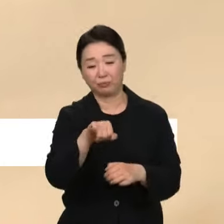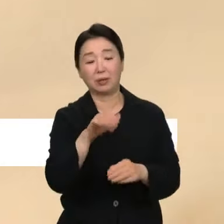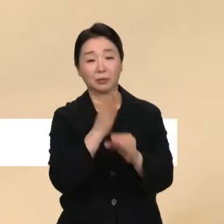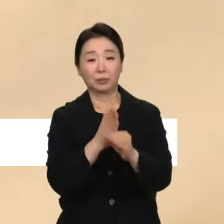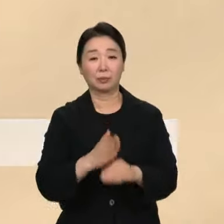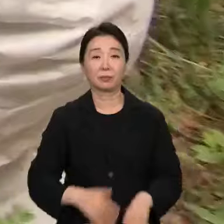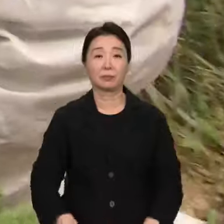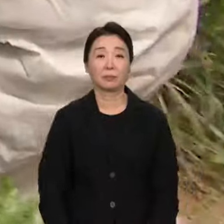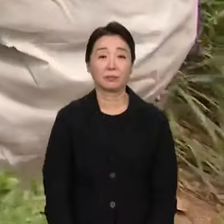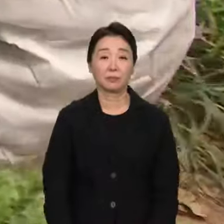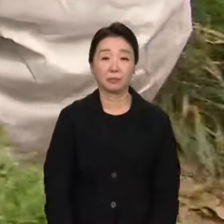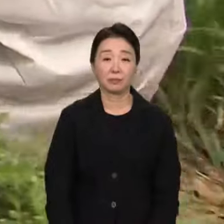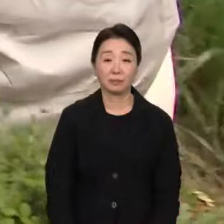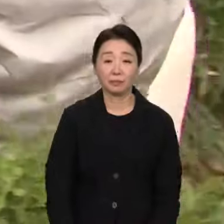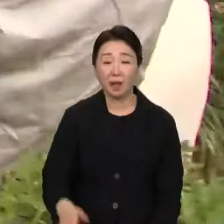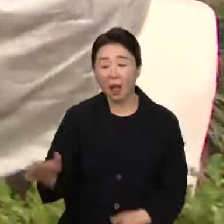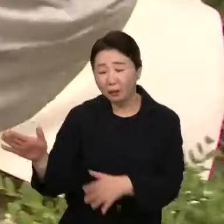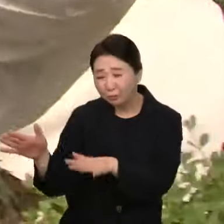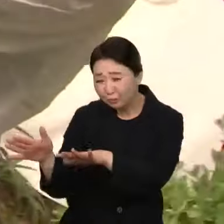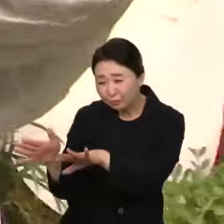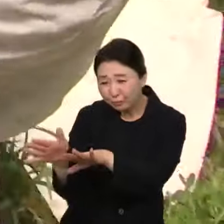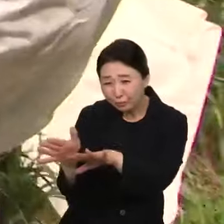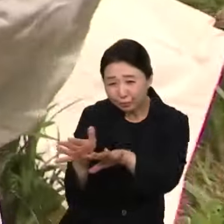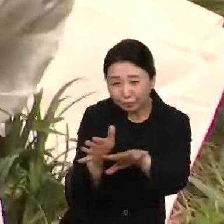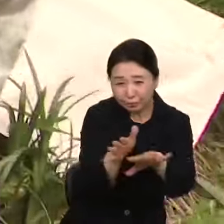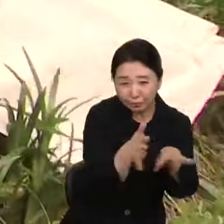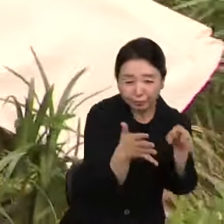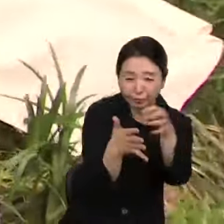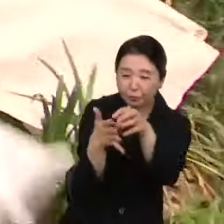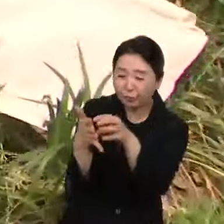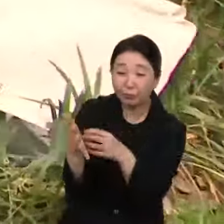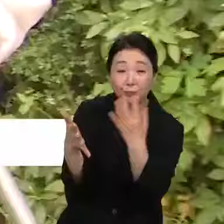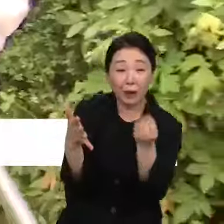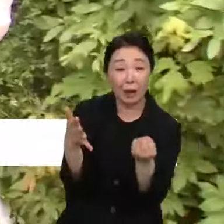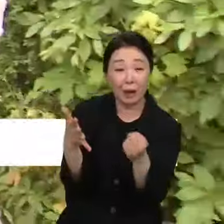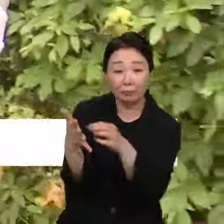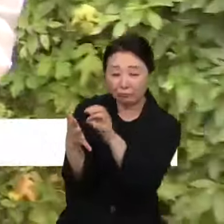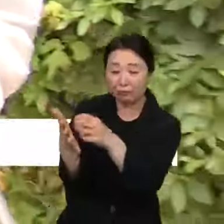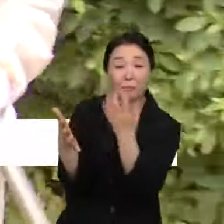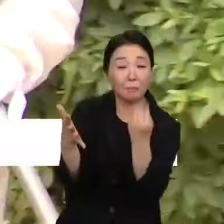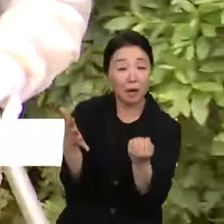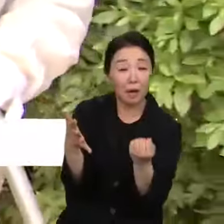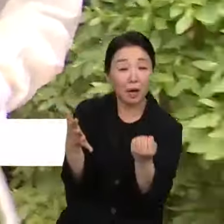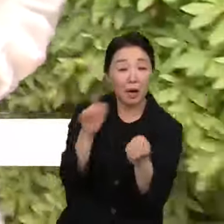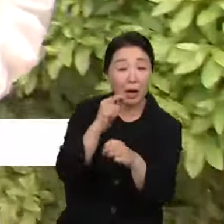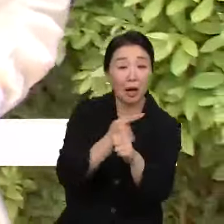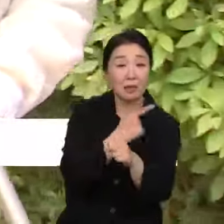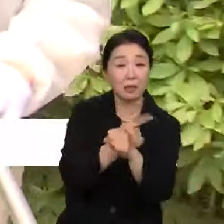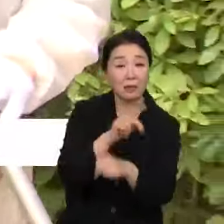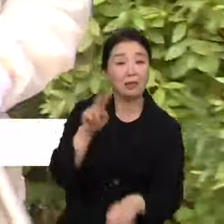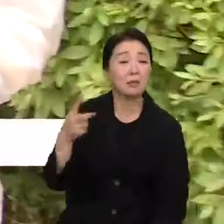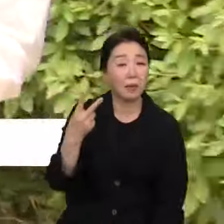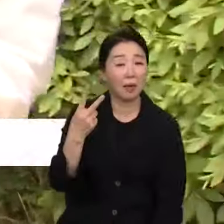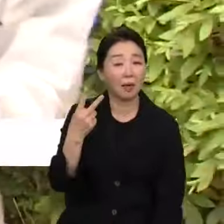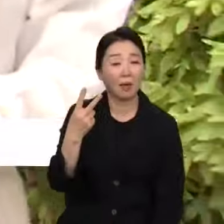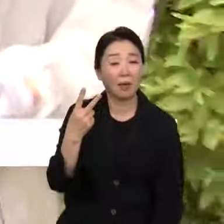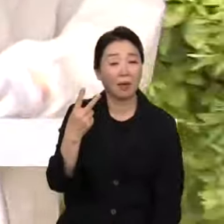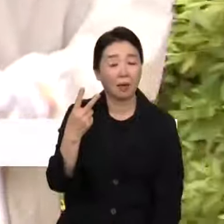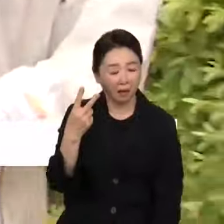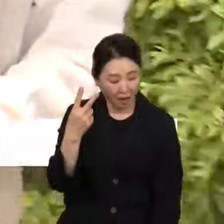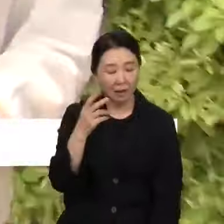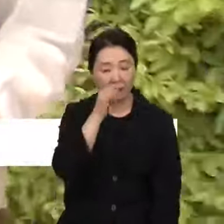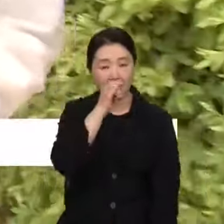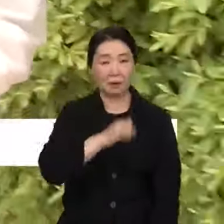있어요. 훑기만 해도 금세 붙어나옵니다. 많이 나오는 것은 뭐 한 시간에 뭐